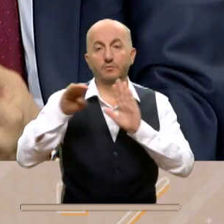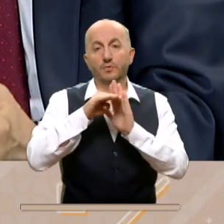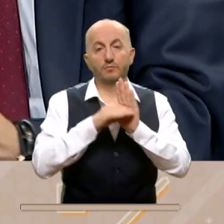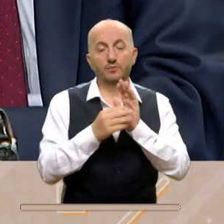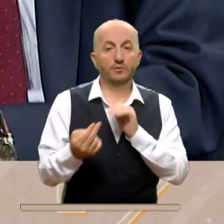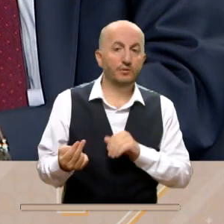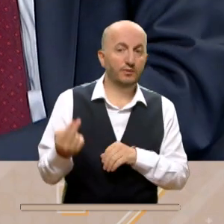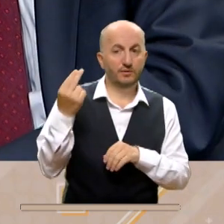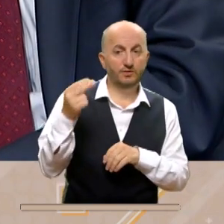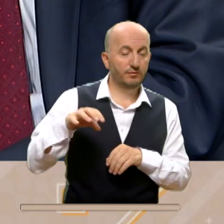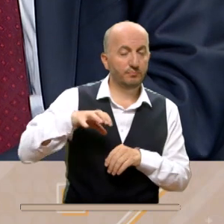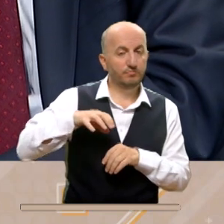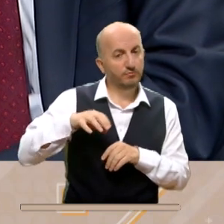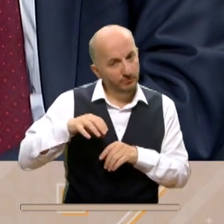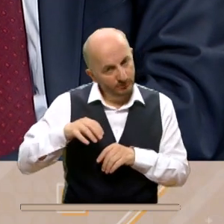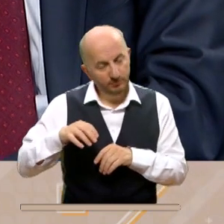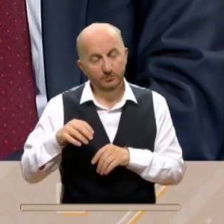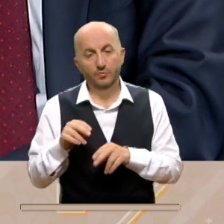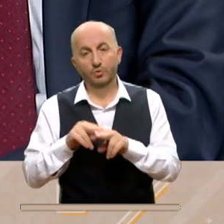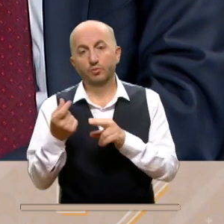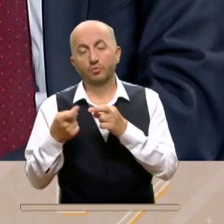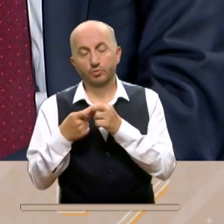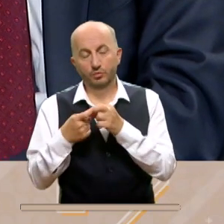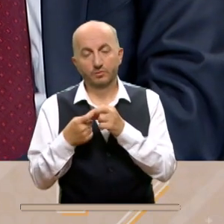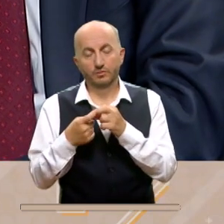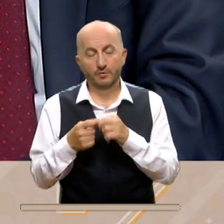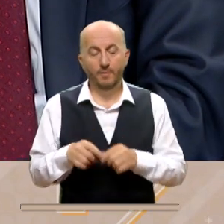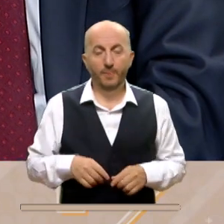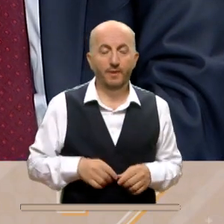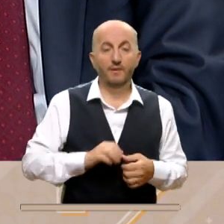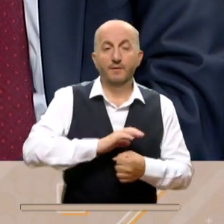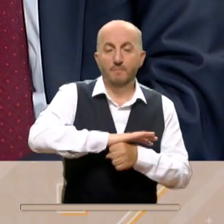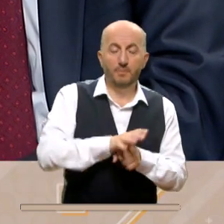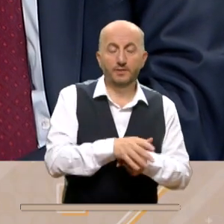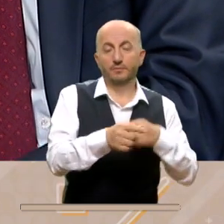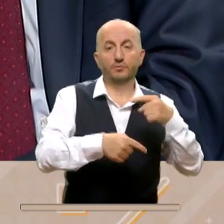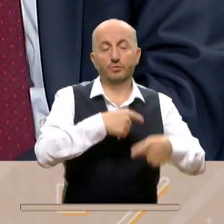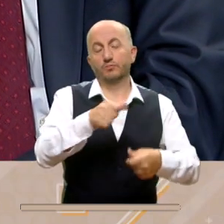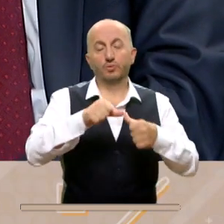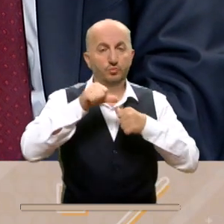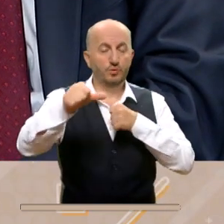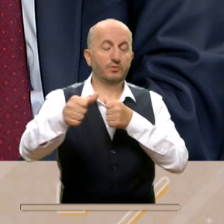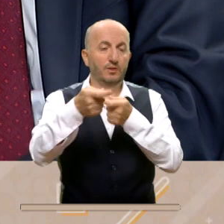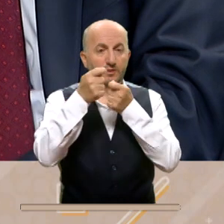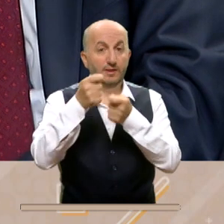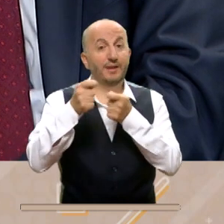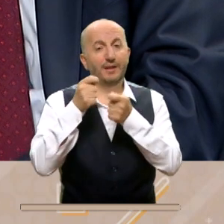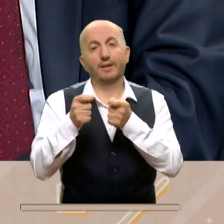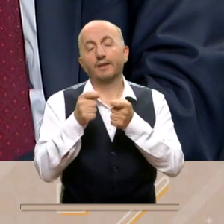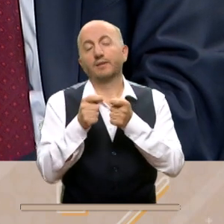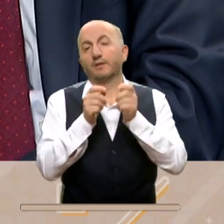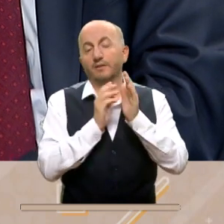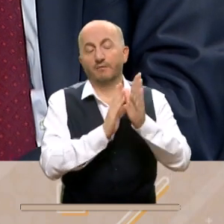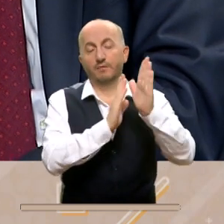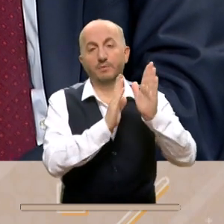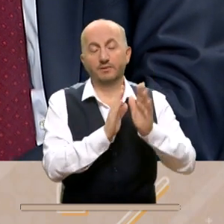bir kuru gibi de eğitim öğretime tabi tutacağız. Hocam pandemi döneminde de galiba uzaktan eğitimle zaten bu süreci tamamladınız değil mi?